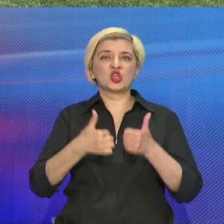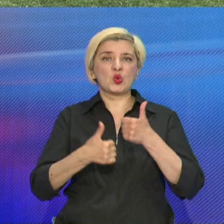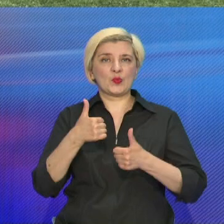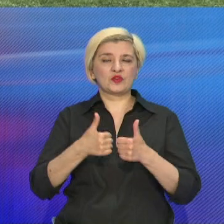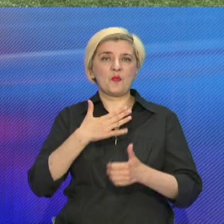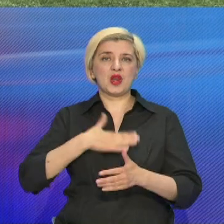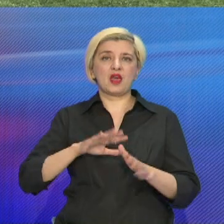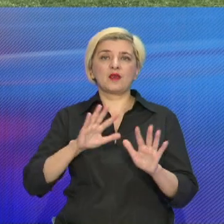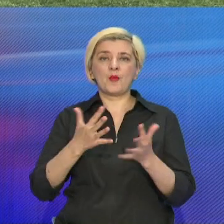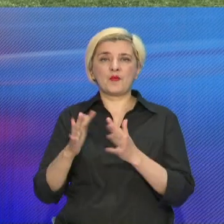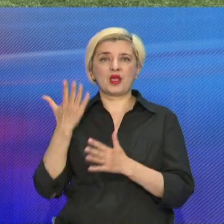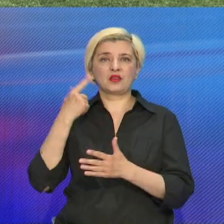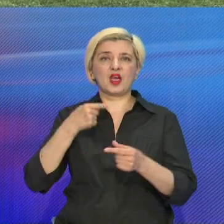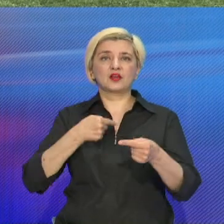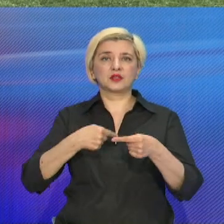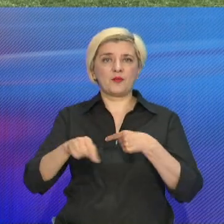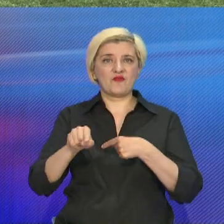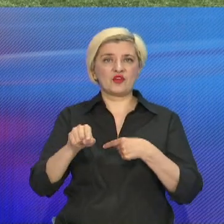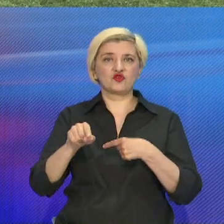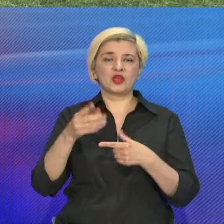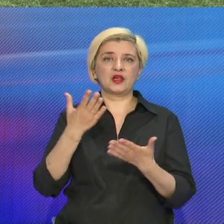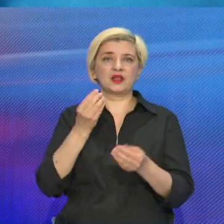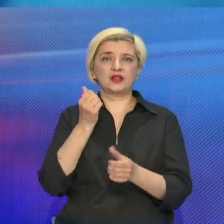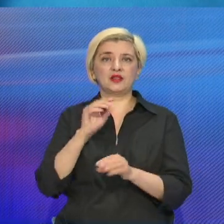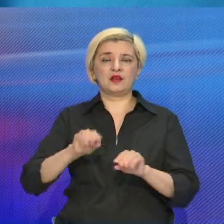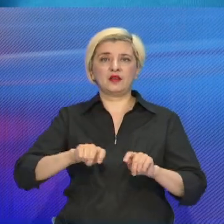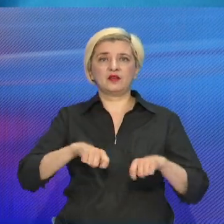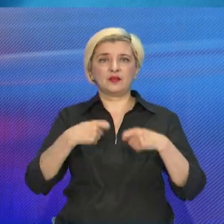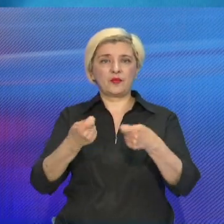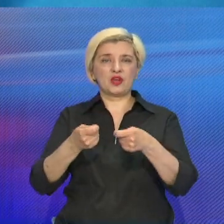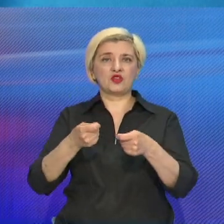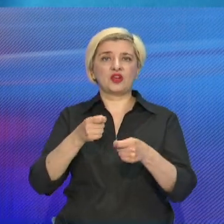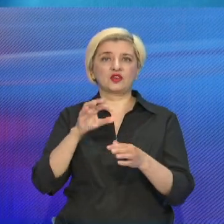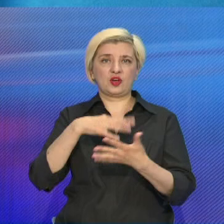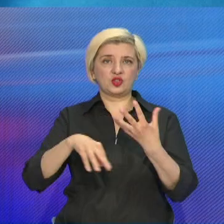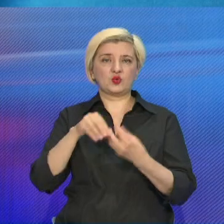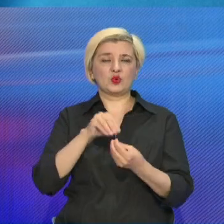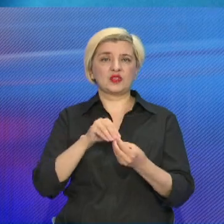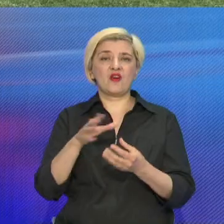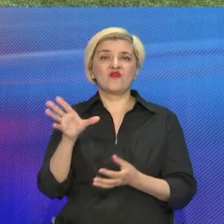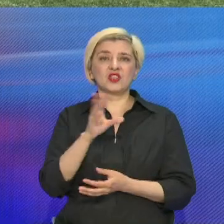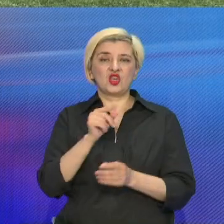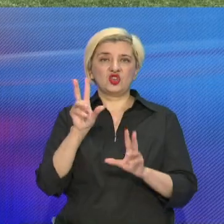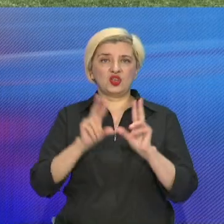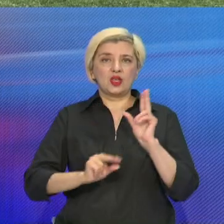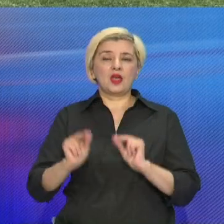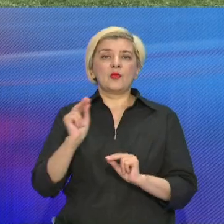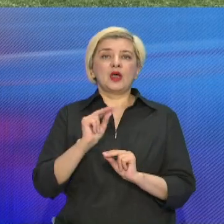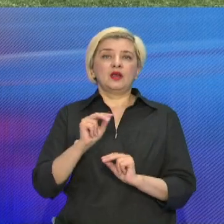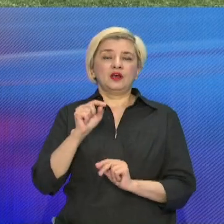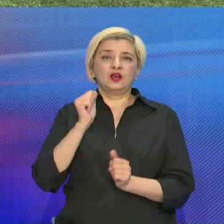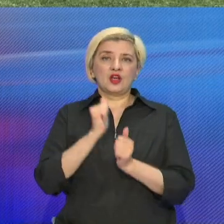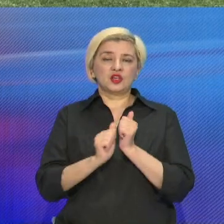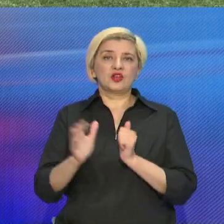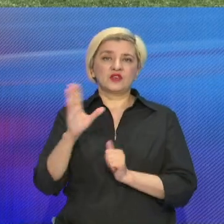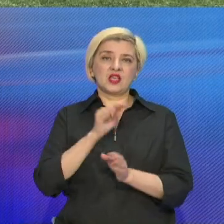когда, например, забиваешь или делаешь хорошую результативную передачу. Мы все считаем, кажется, что все